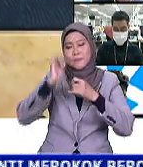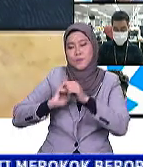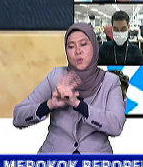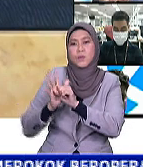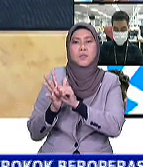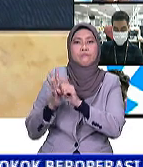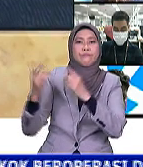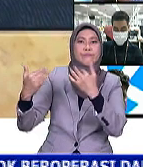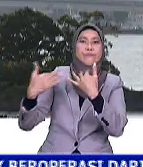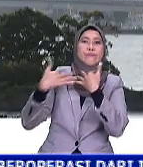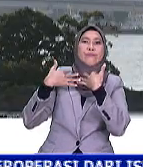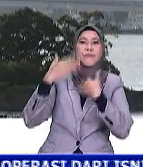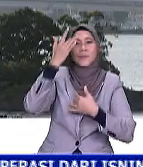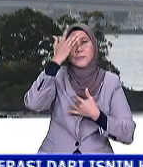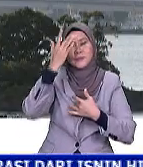COVID.